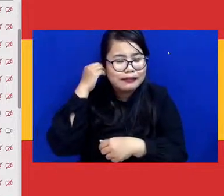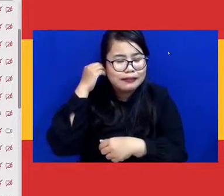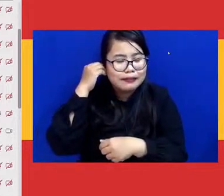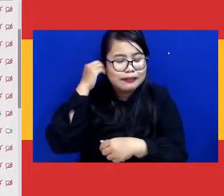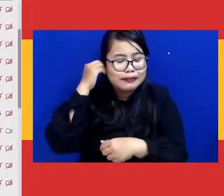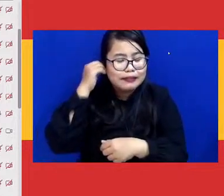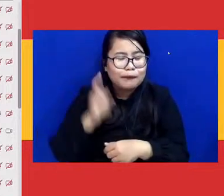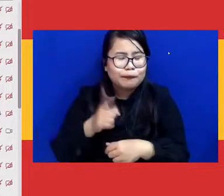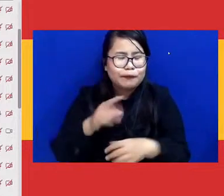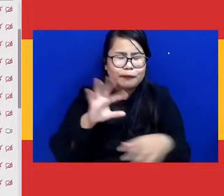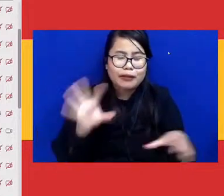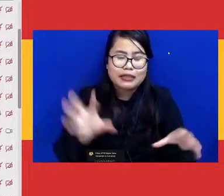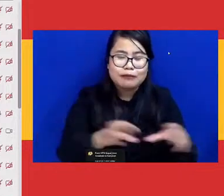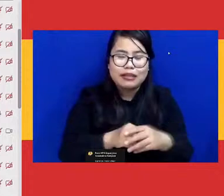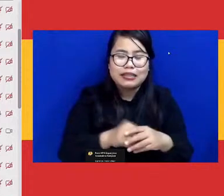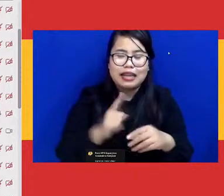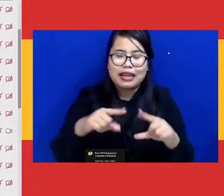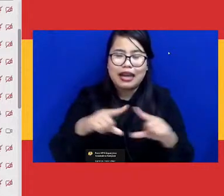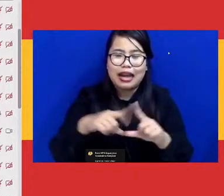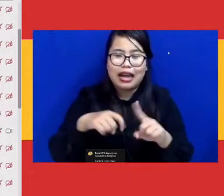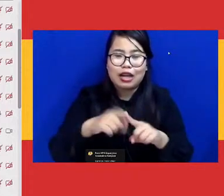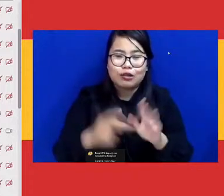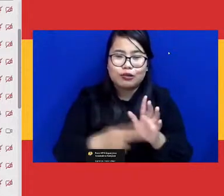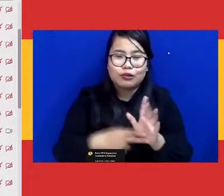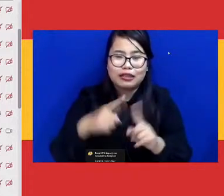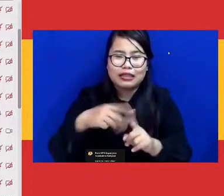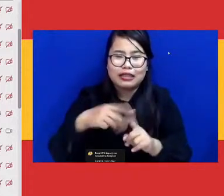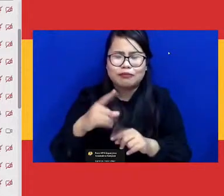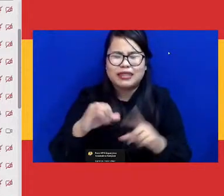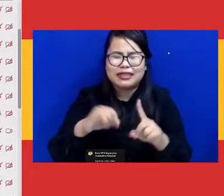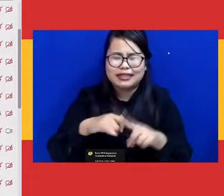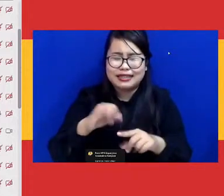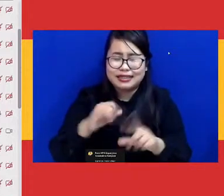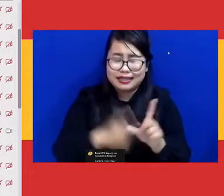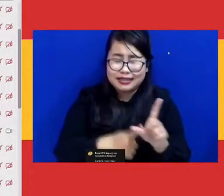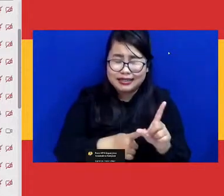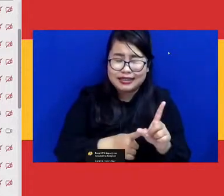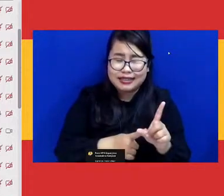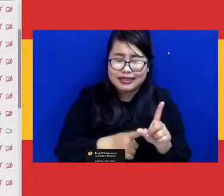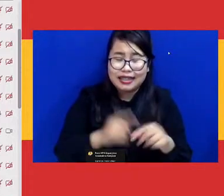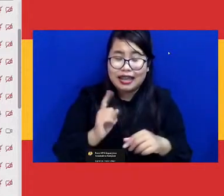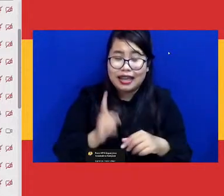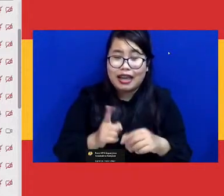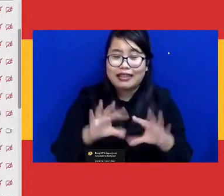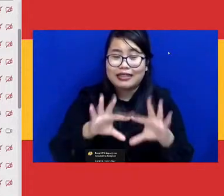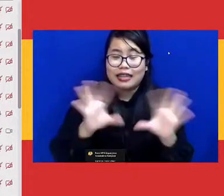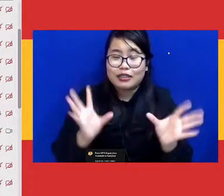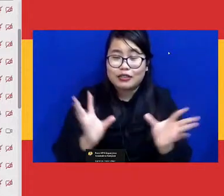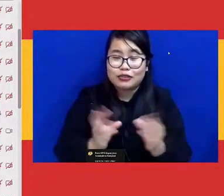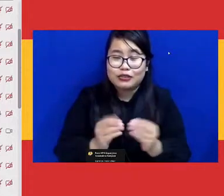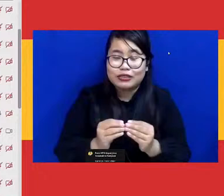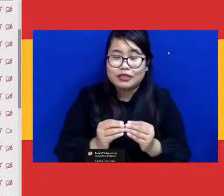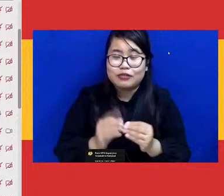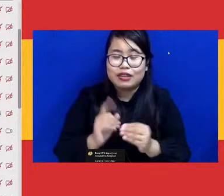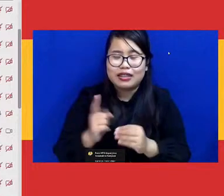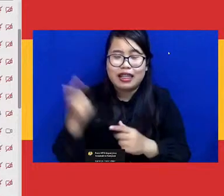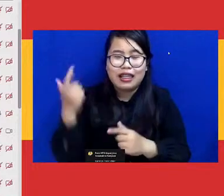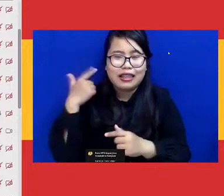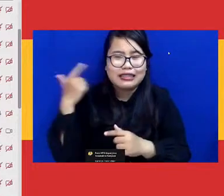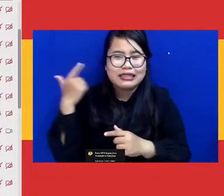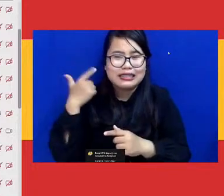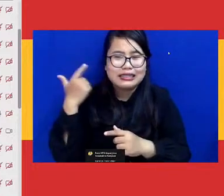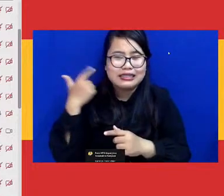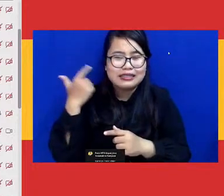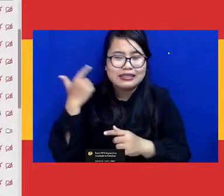ada accountability, ada equality and non-discrimination, ada inclusion, dan ada rule of law.